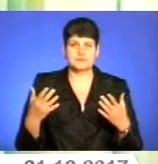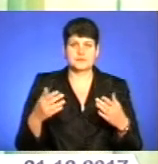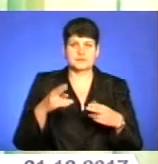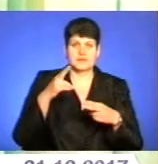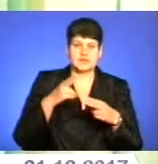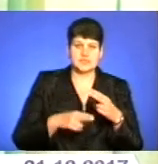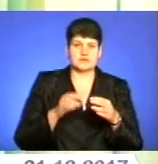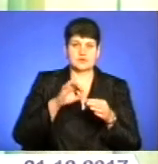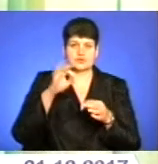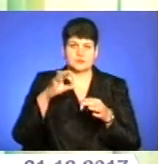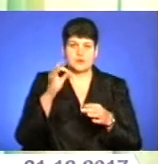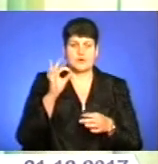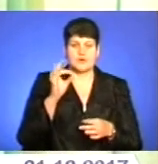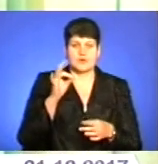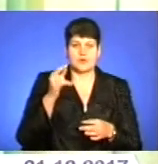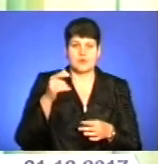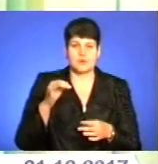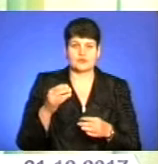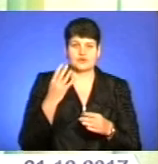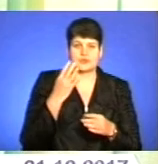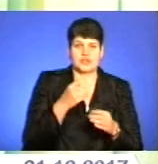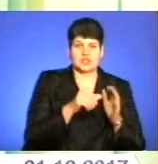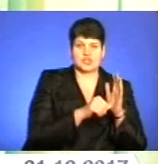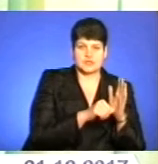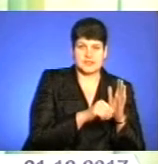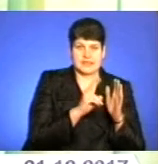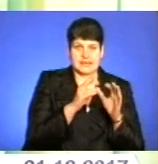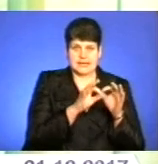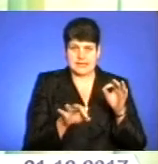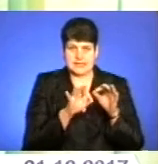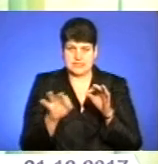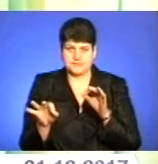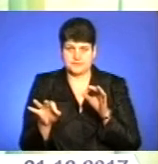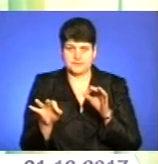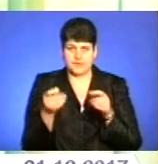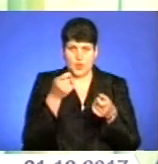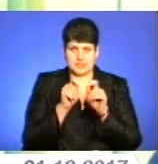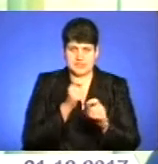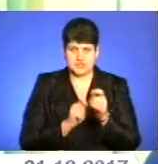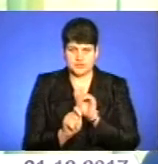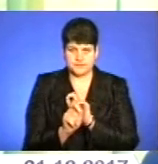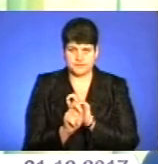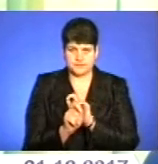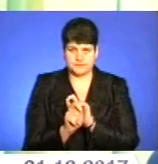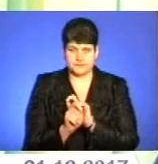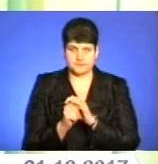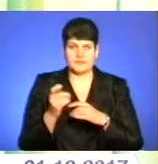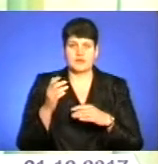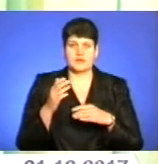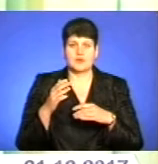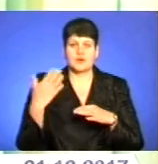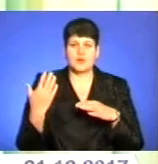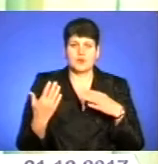двокінцівка, зубчатка, рогожка, 4-кінцівка, 6-кінцівка, косичка. Руки сформували жита і